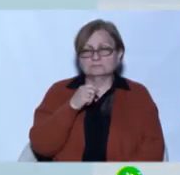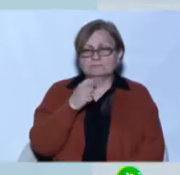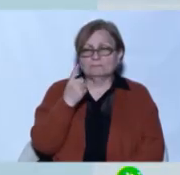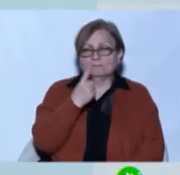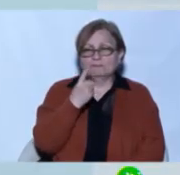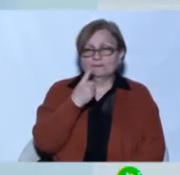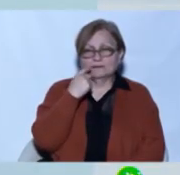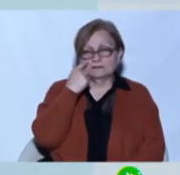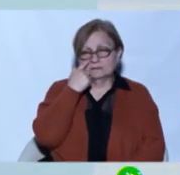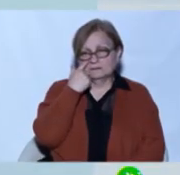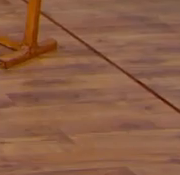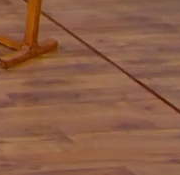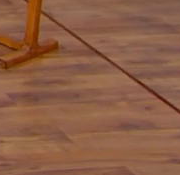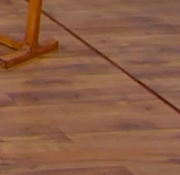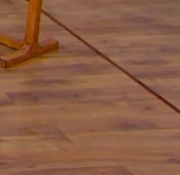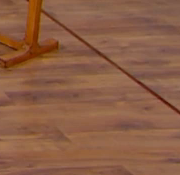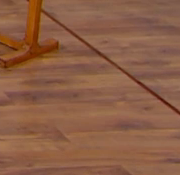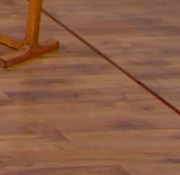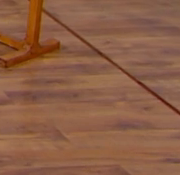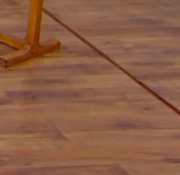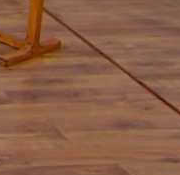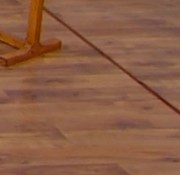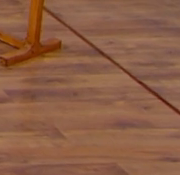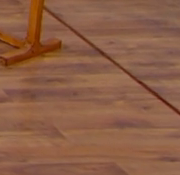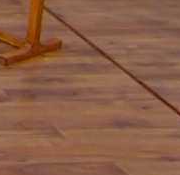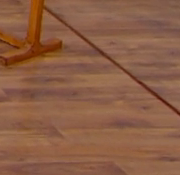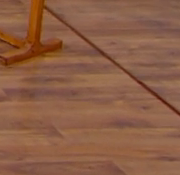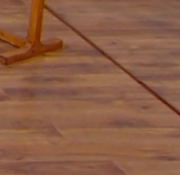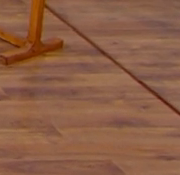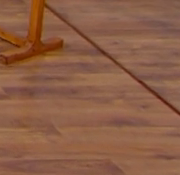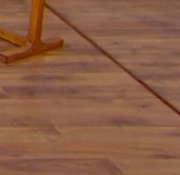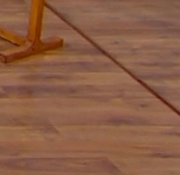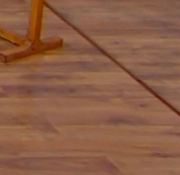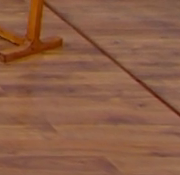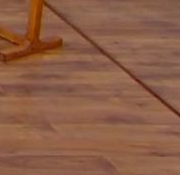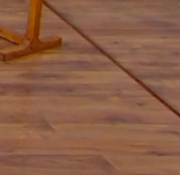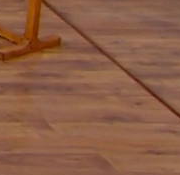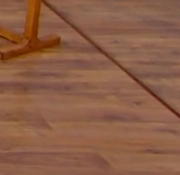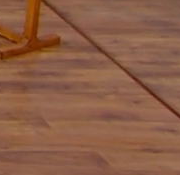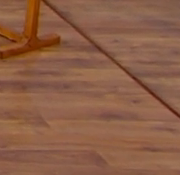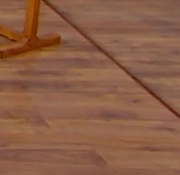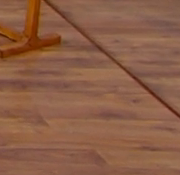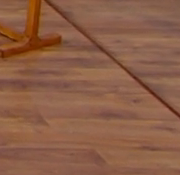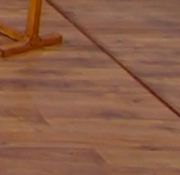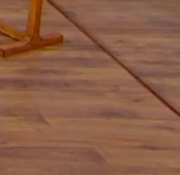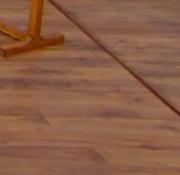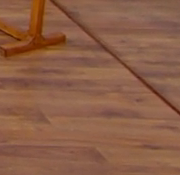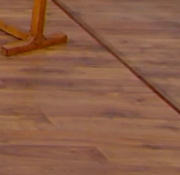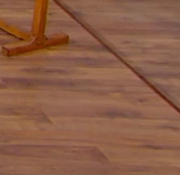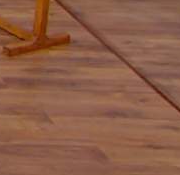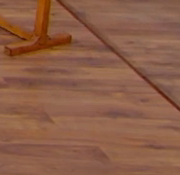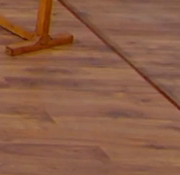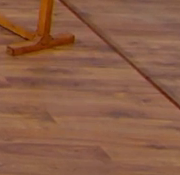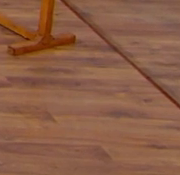პირველ ყოვლისა ჩვენ ვაქცევთ ყურადღებას ნაწარმოების სათაურს. საერთოდ ნებისმიერი